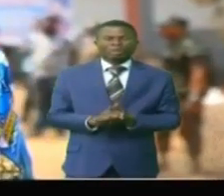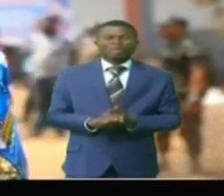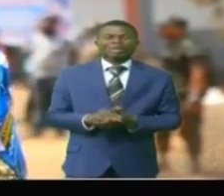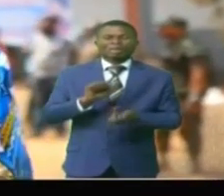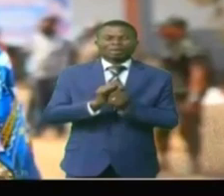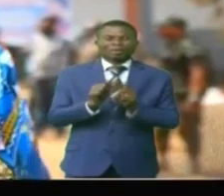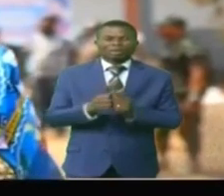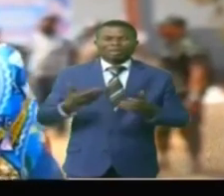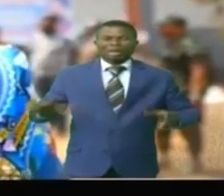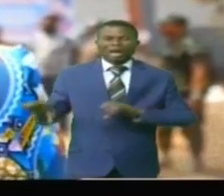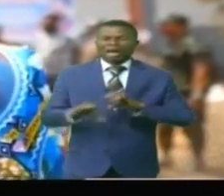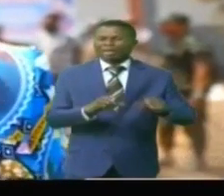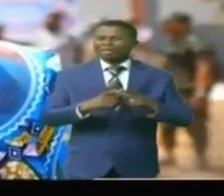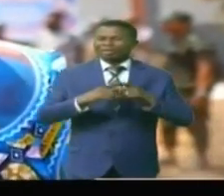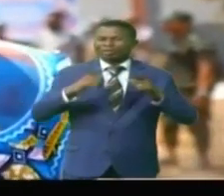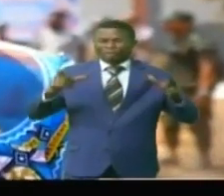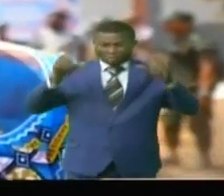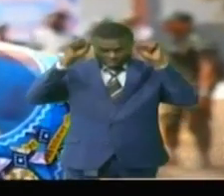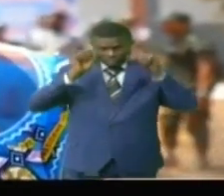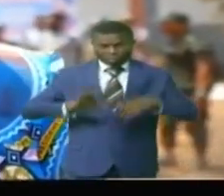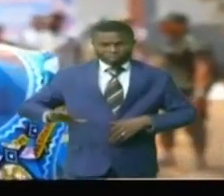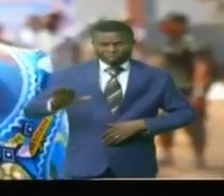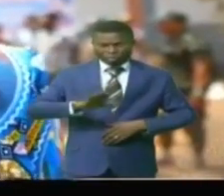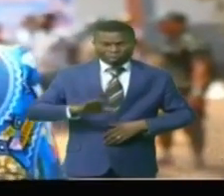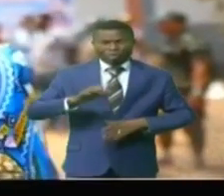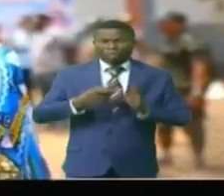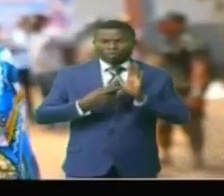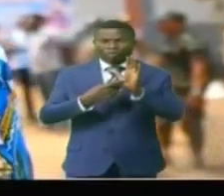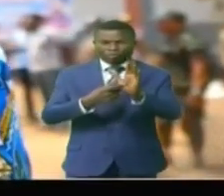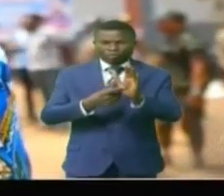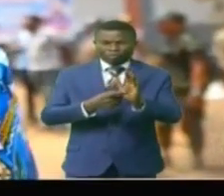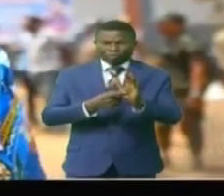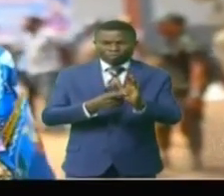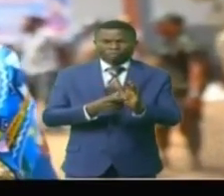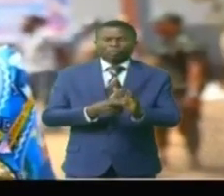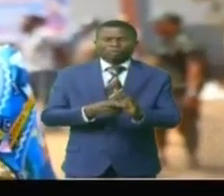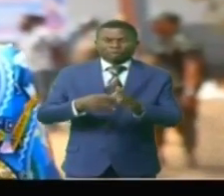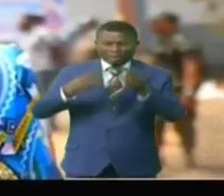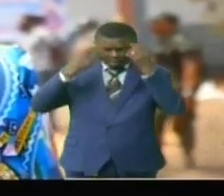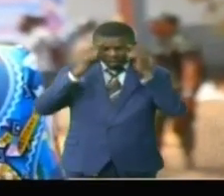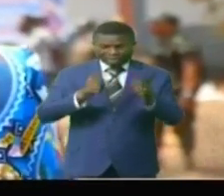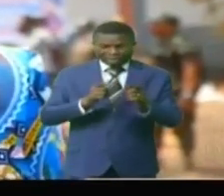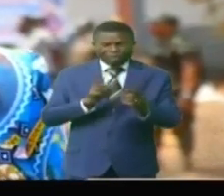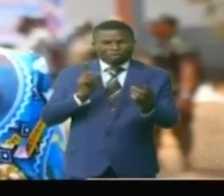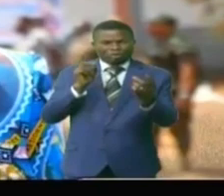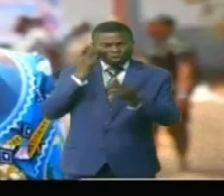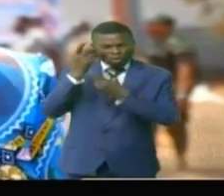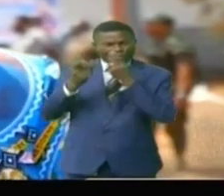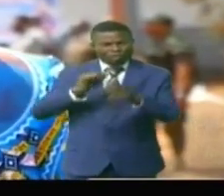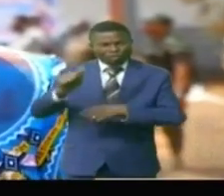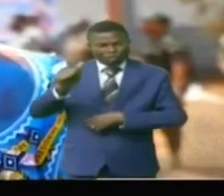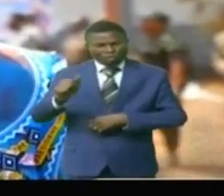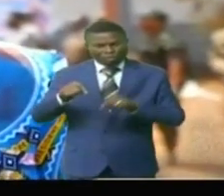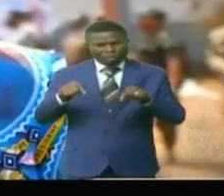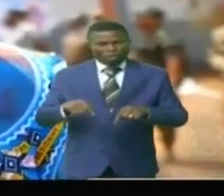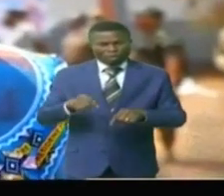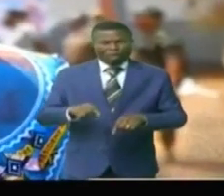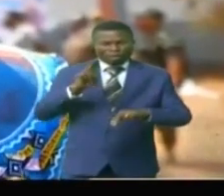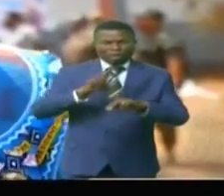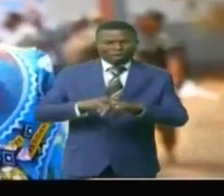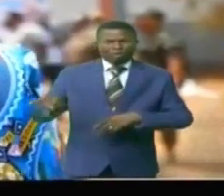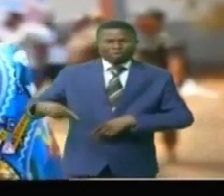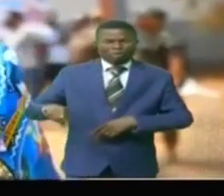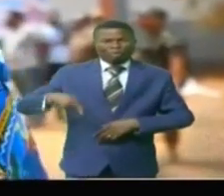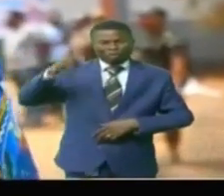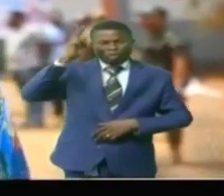un grand événement. Le chef de l'État, il a montré que c'est un homme de terrain. Voilà, aujourd'hui, il est dans le Haut-Katanga